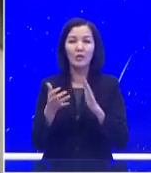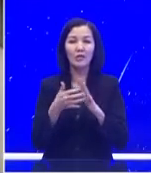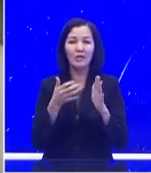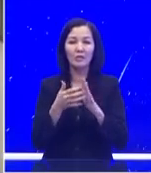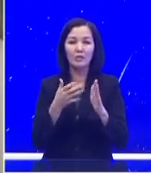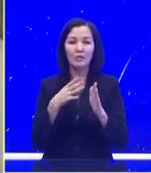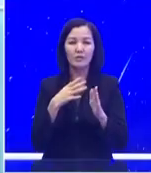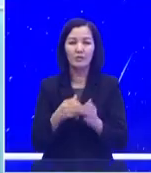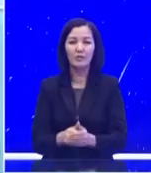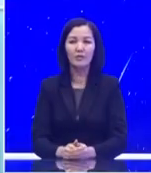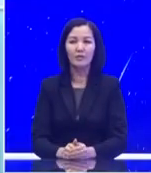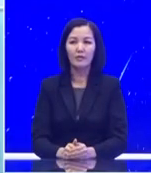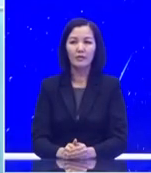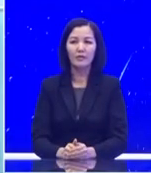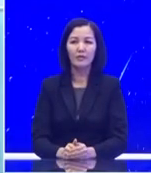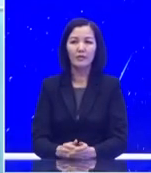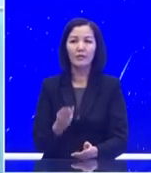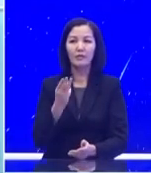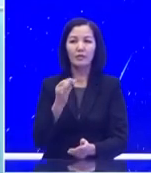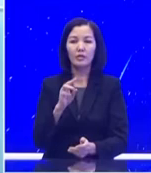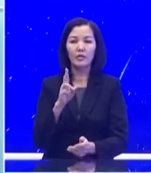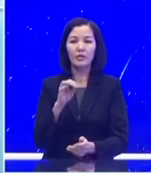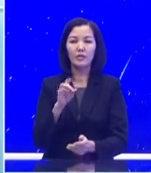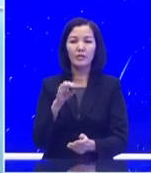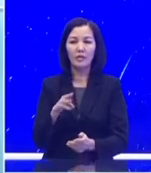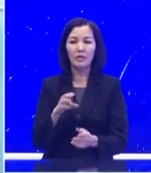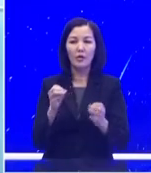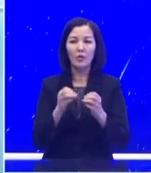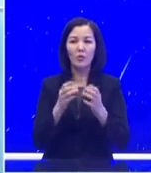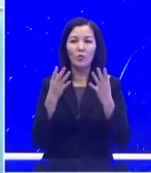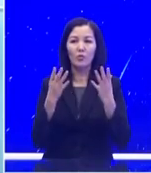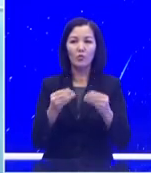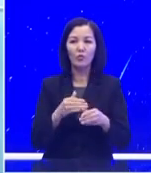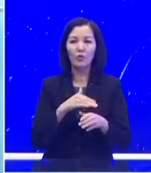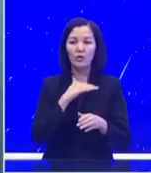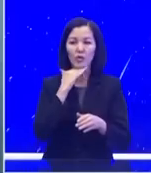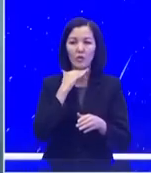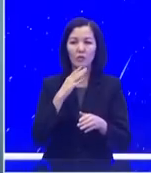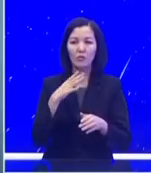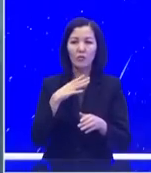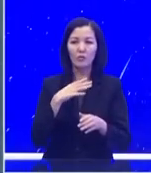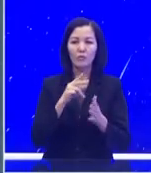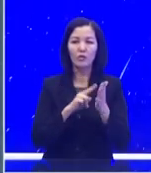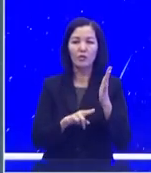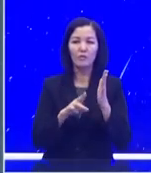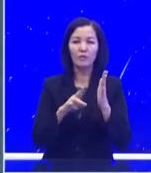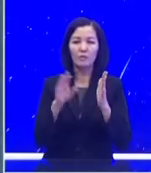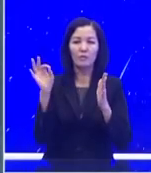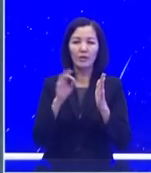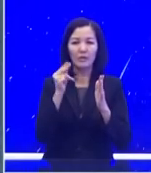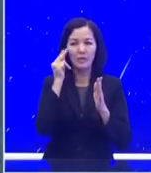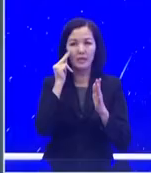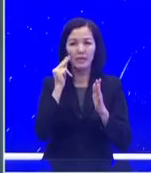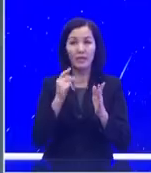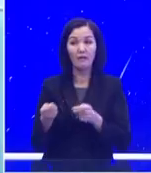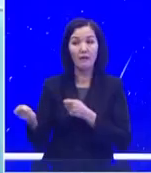келген. Шикізатымыз бізге қазір 10 күннен астам уақытқа ғана жетіп отыр. 70% шикізатты біз Қытай